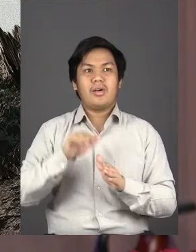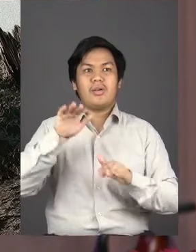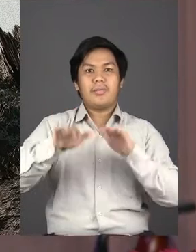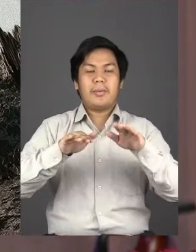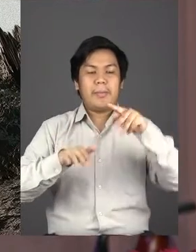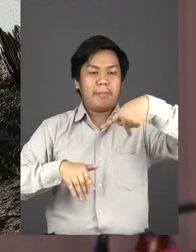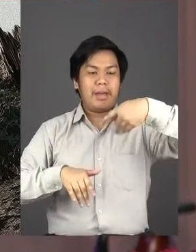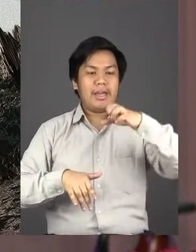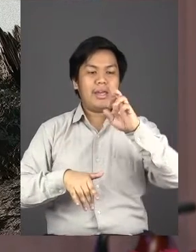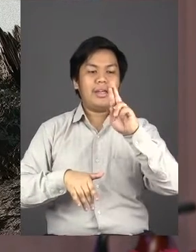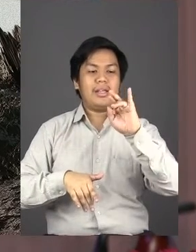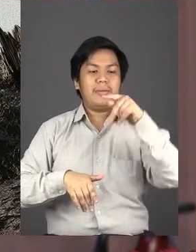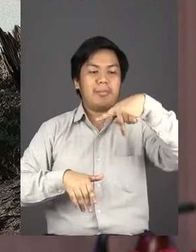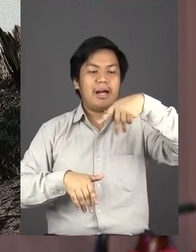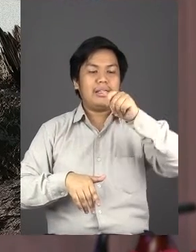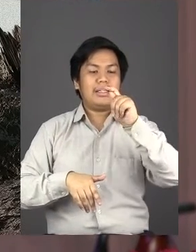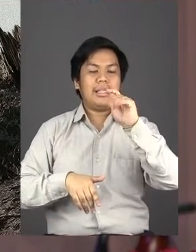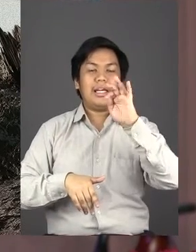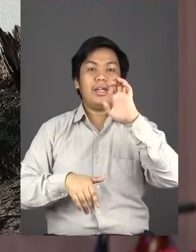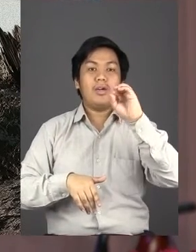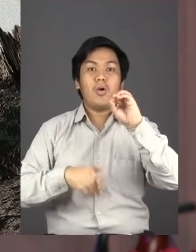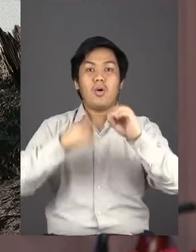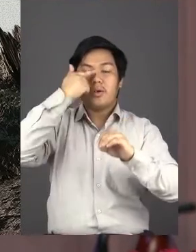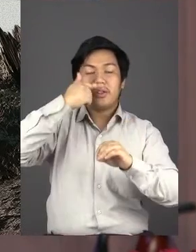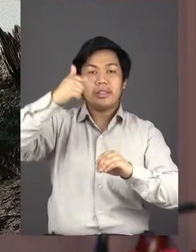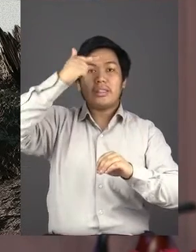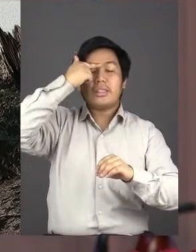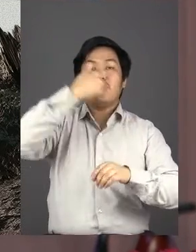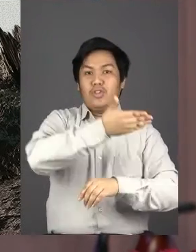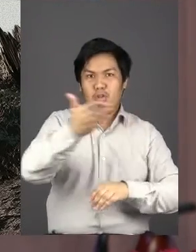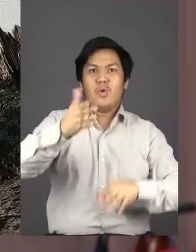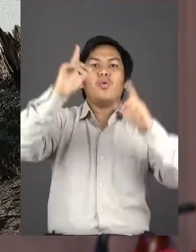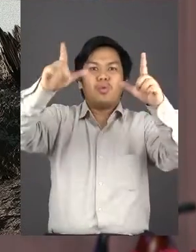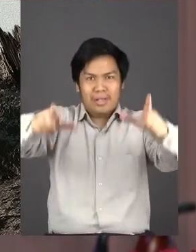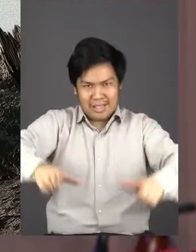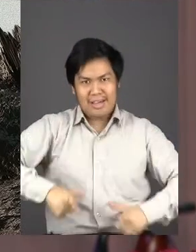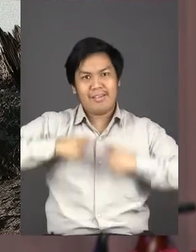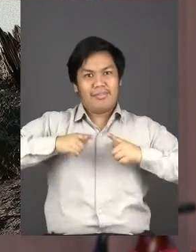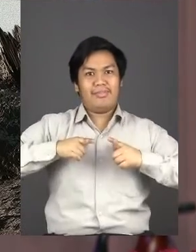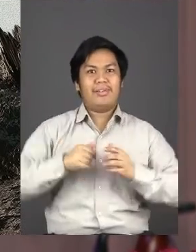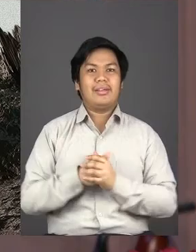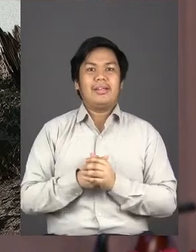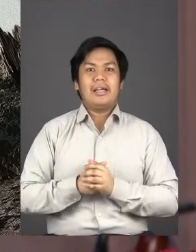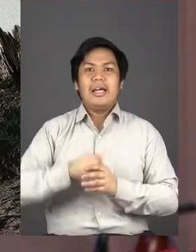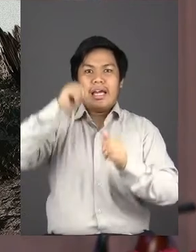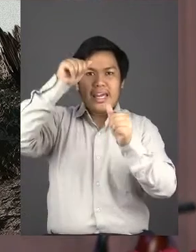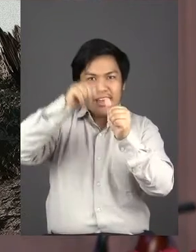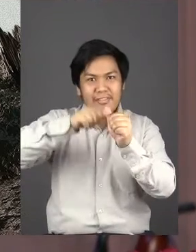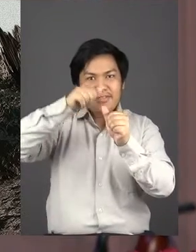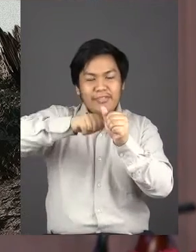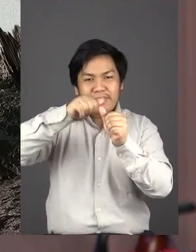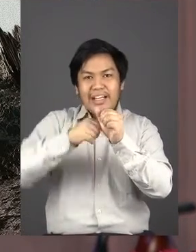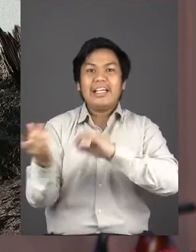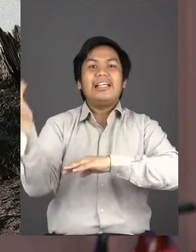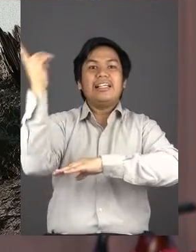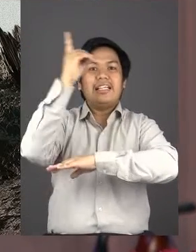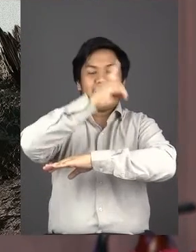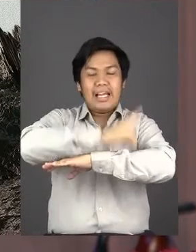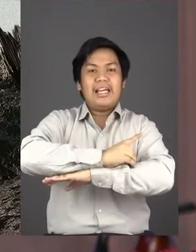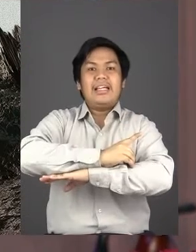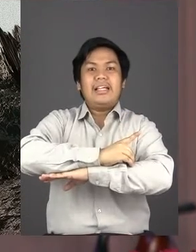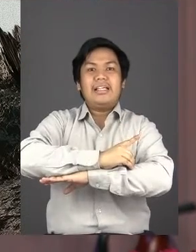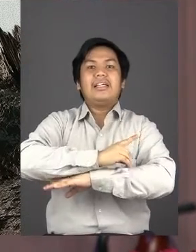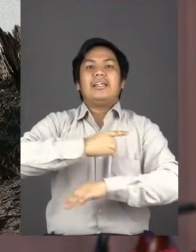Peripateo. Ibig sabihin, mamuhay kayo. Ibig sabihin, ang araw-araw nating paglakad